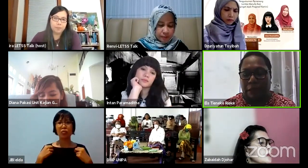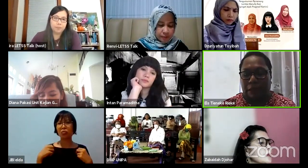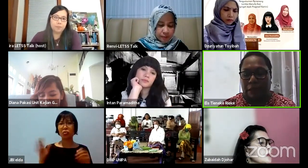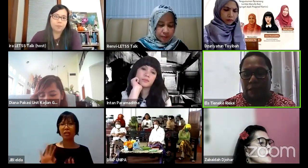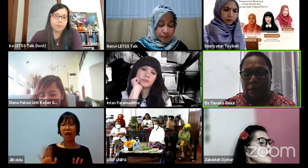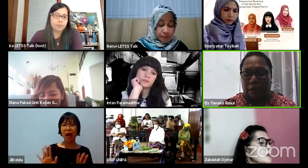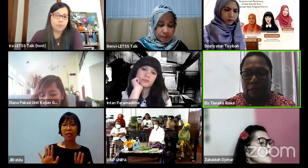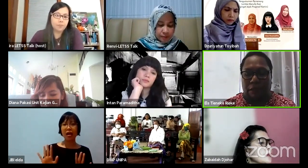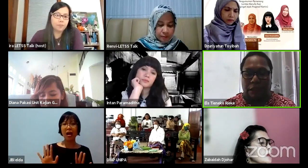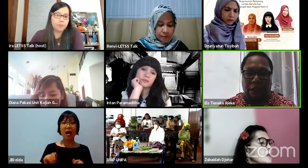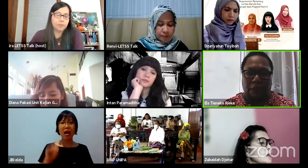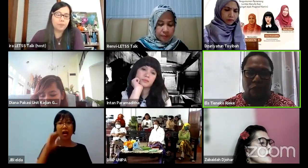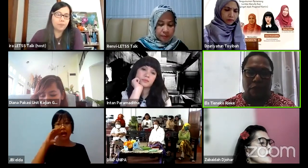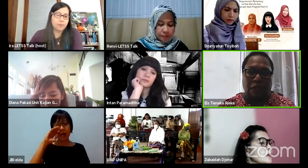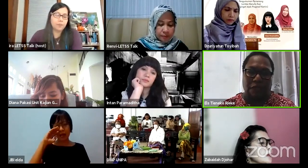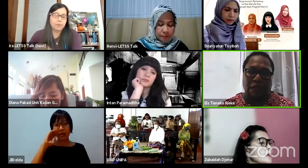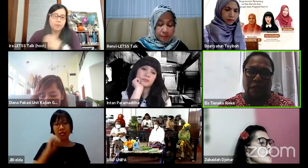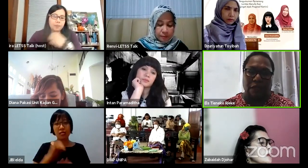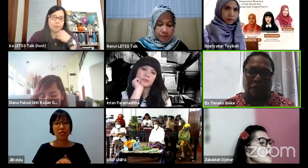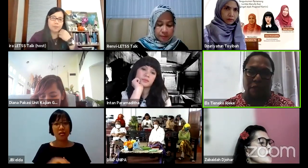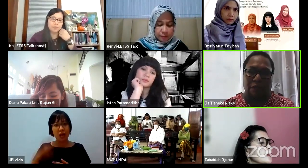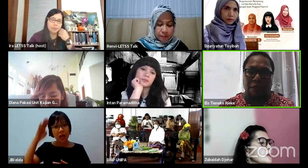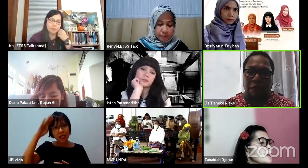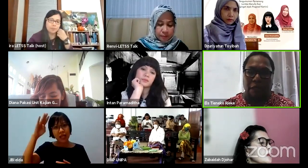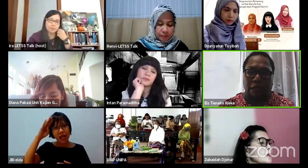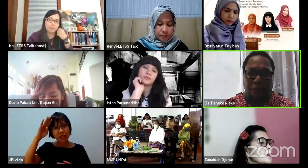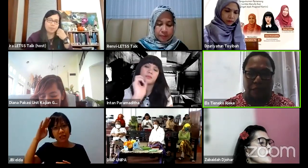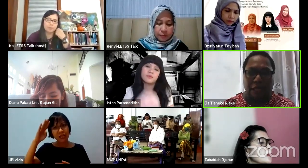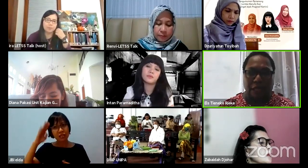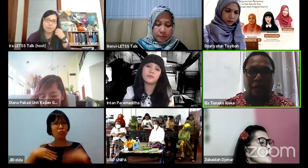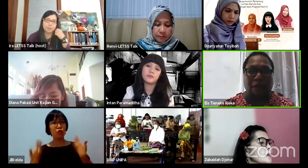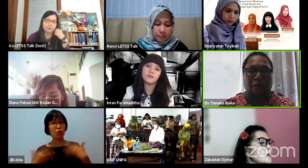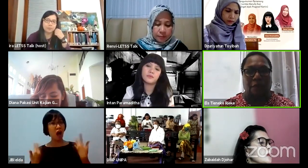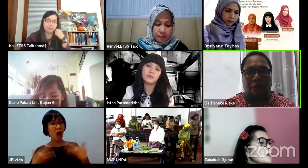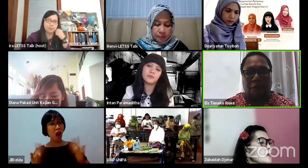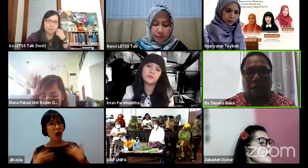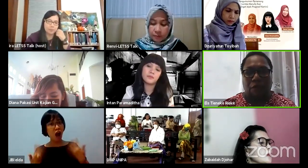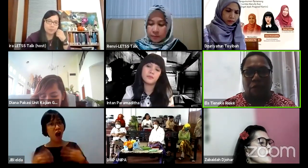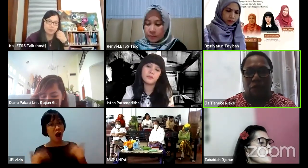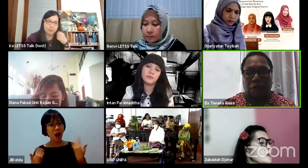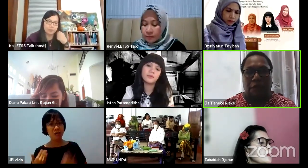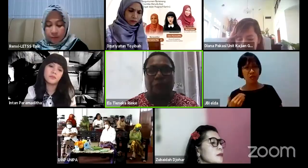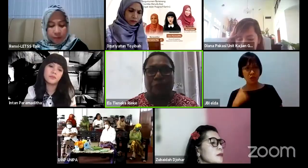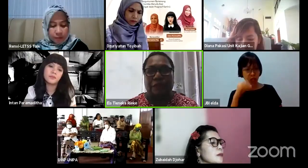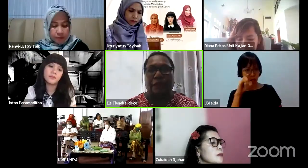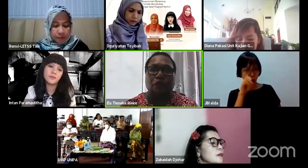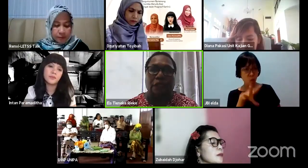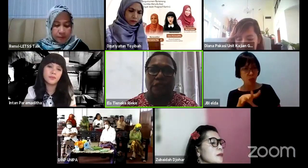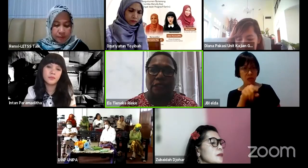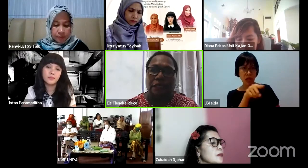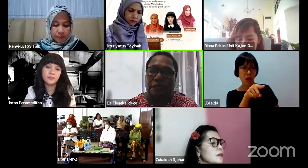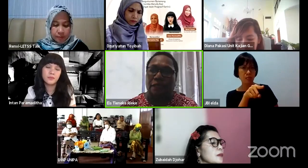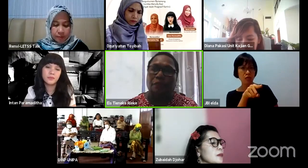ngomong sama teman laki-laki, kamu tidak rasa sebagai itu pelecehan loh. Kamu tidak